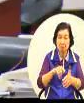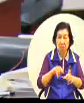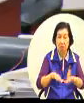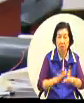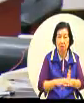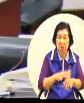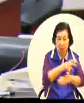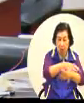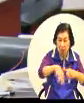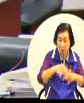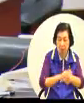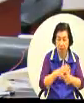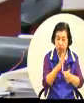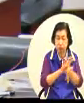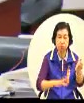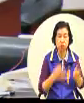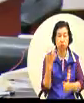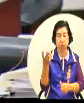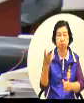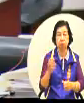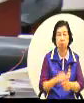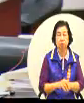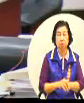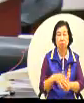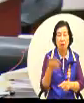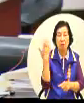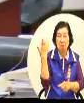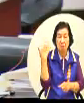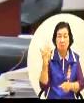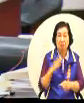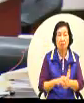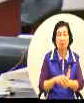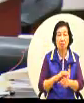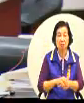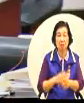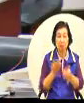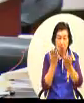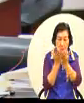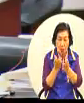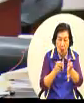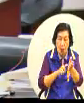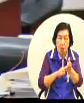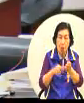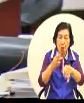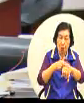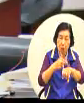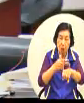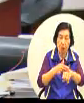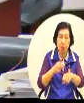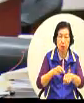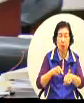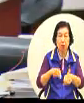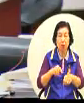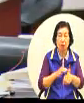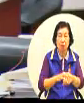当时候的学者专家评选委员到哪里去了？